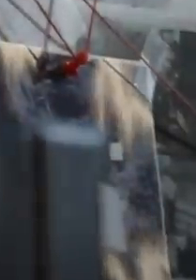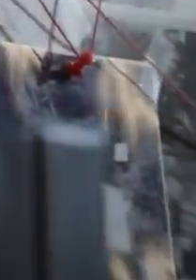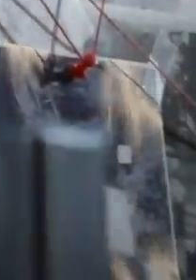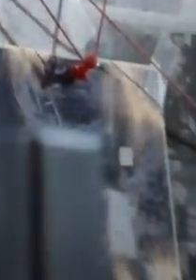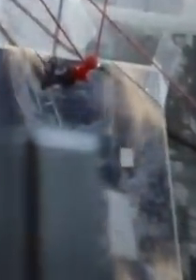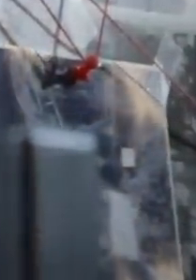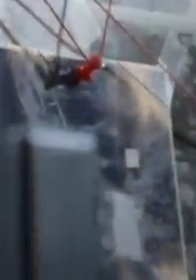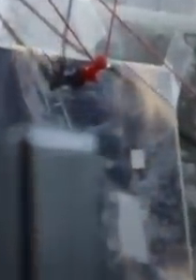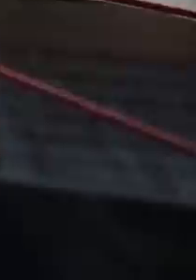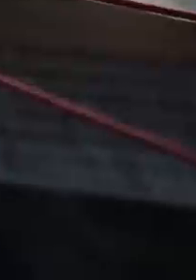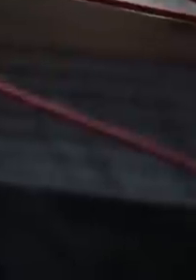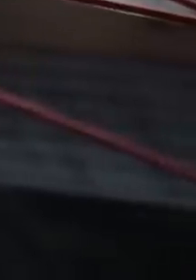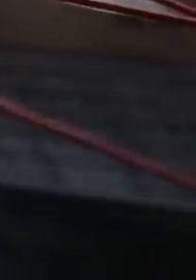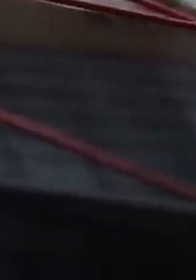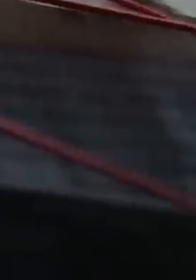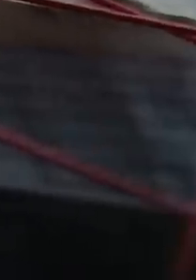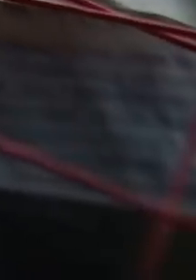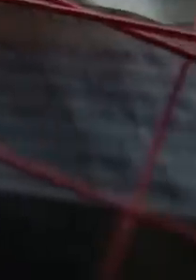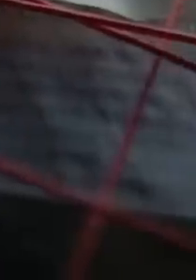대전에서